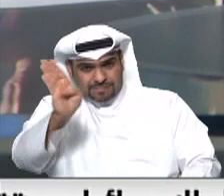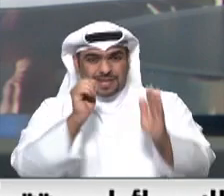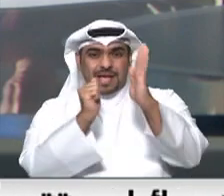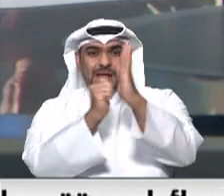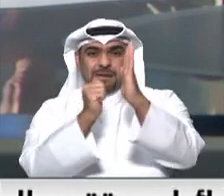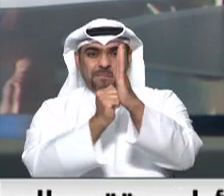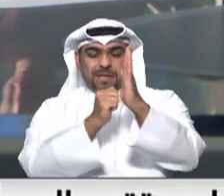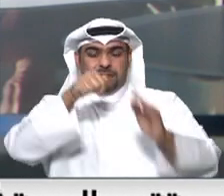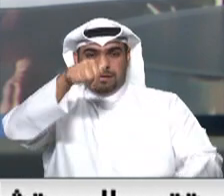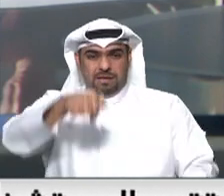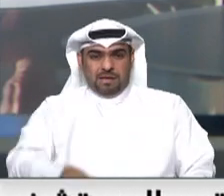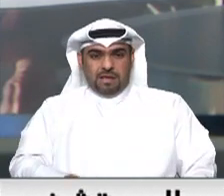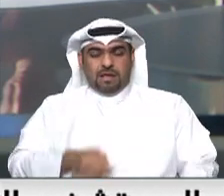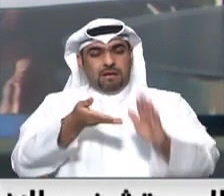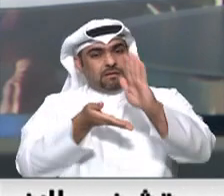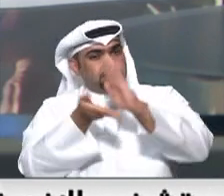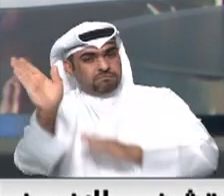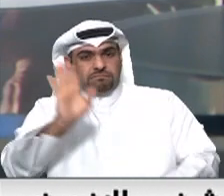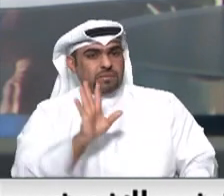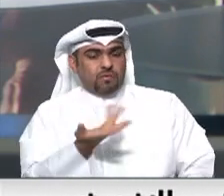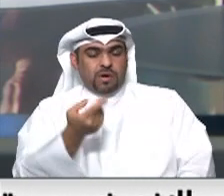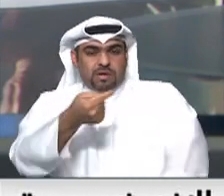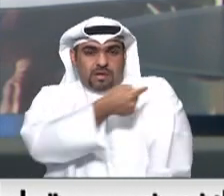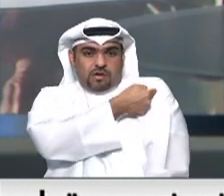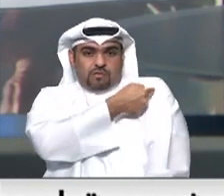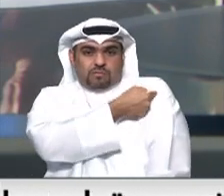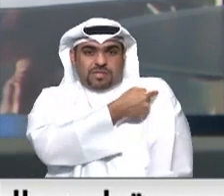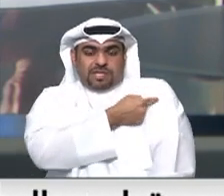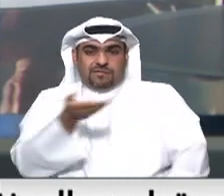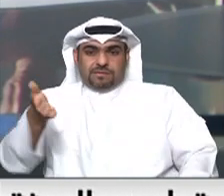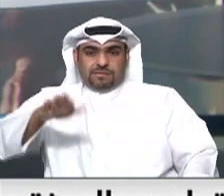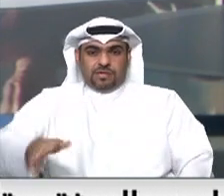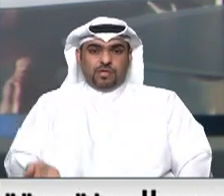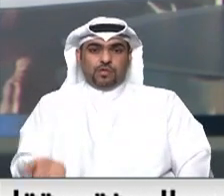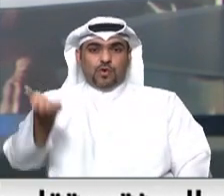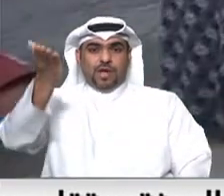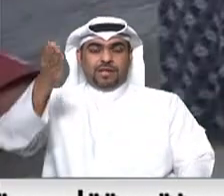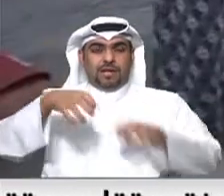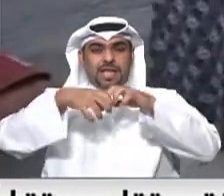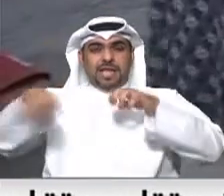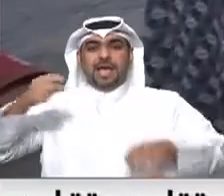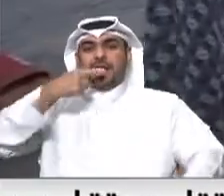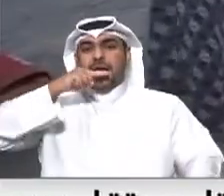إلى مستشفى شهداء الأقصى بمدينة دير البلح.